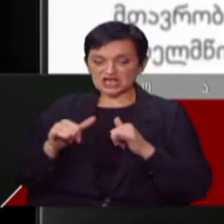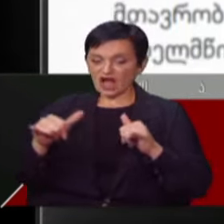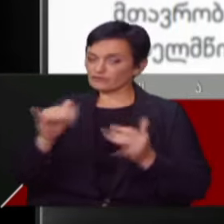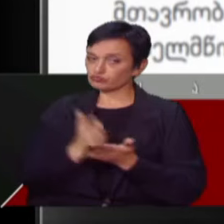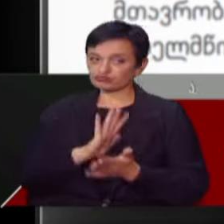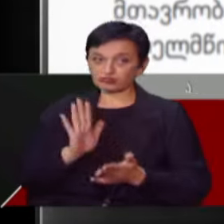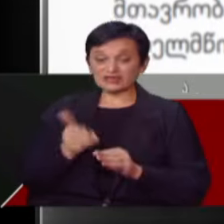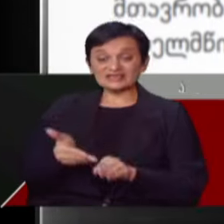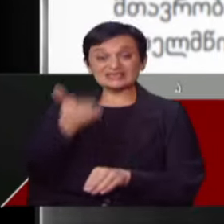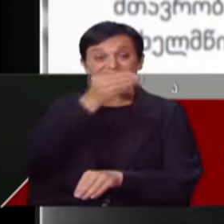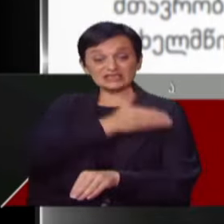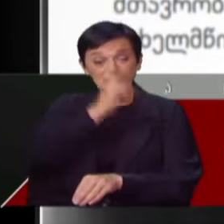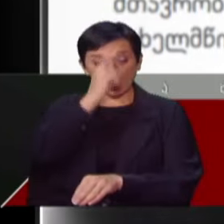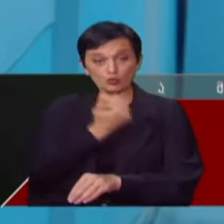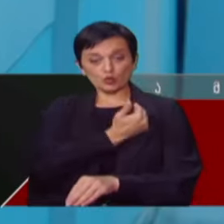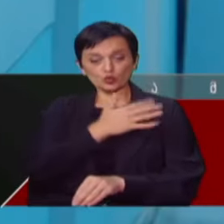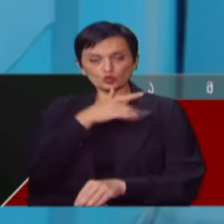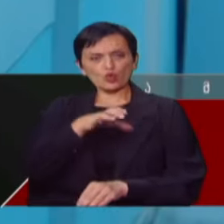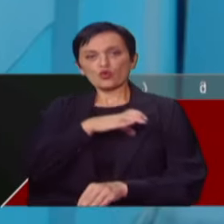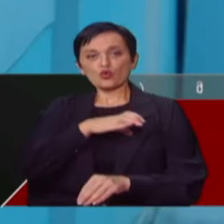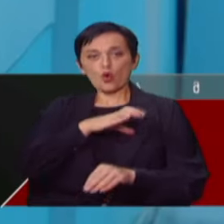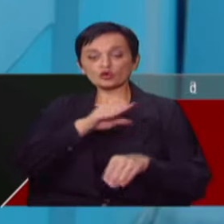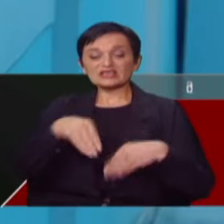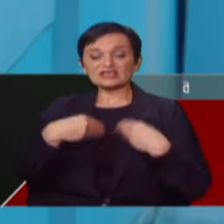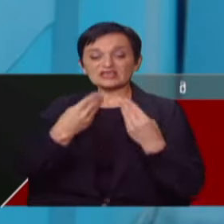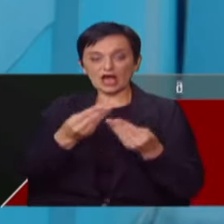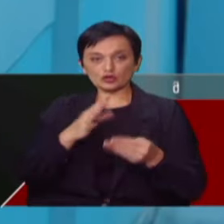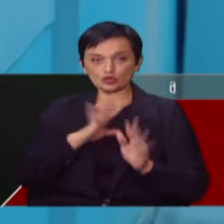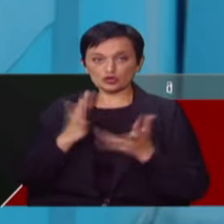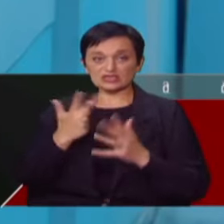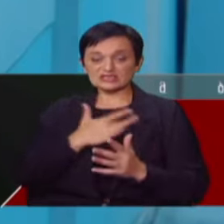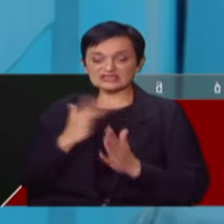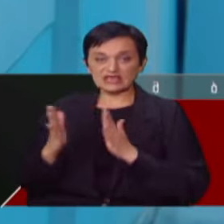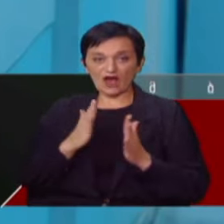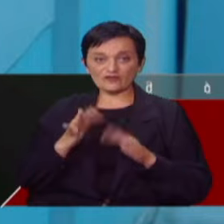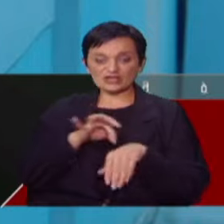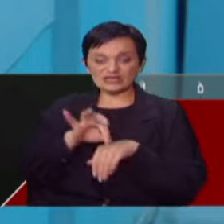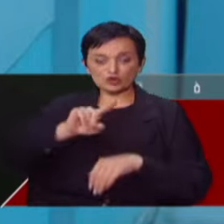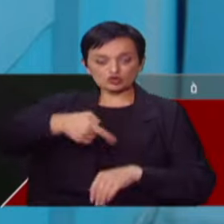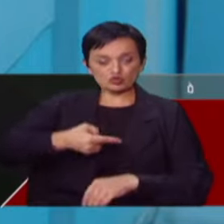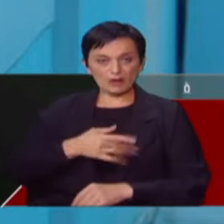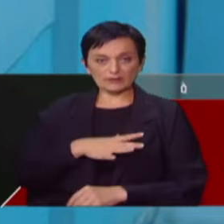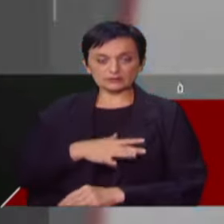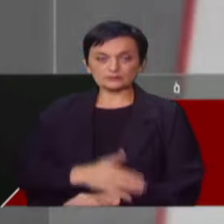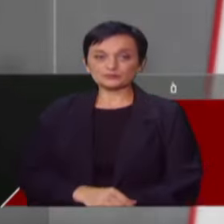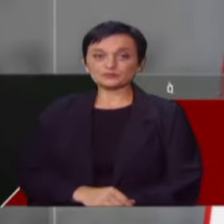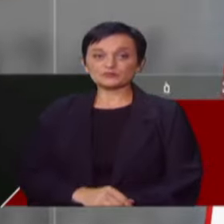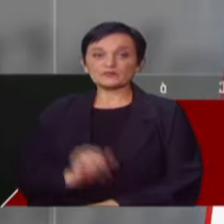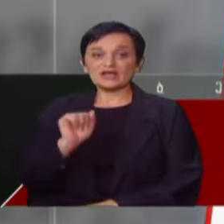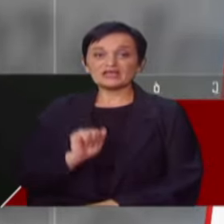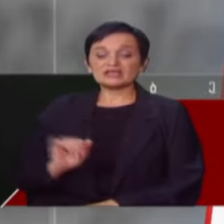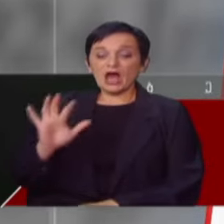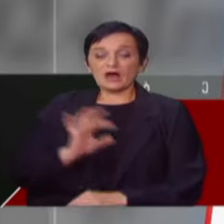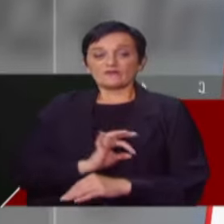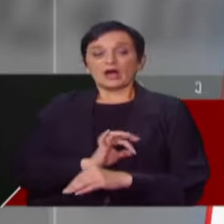არის, თუმცა წინა ხელისუფლების დროს იყო ქონების გადაცემის შემთხვევები, რომლებიც სავარაუდოდ იძულებით ხდებოდა. დასავლეთ აზიისა